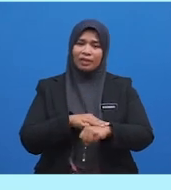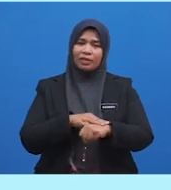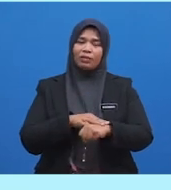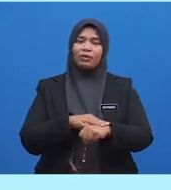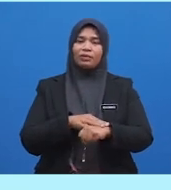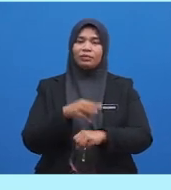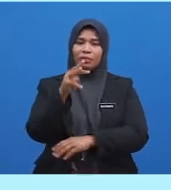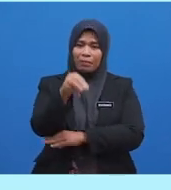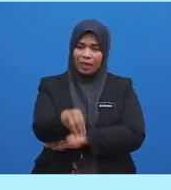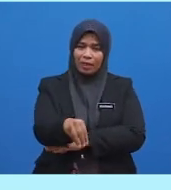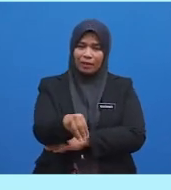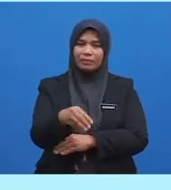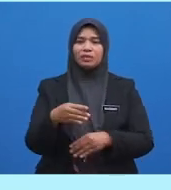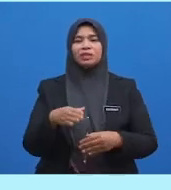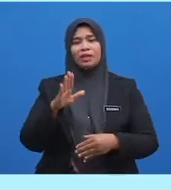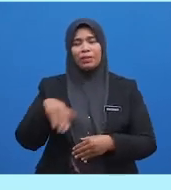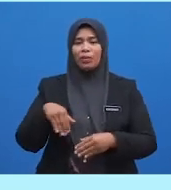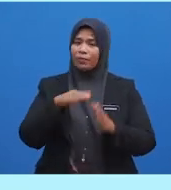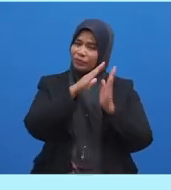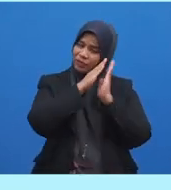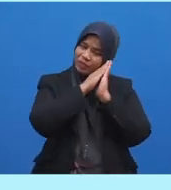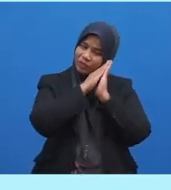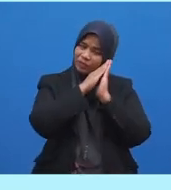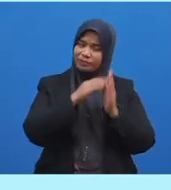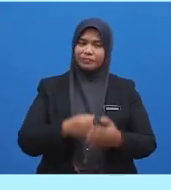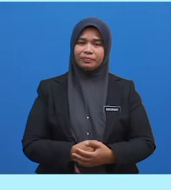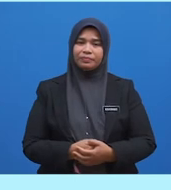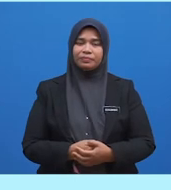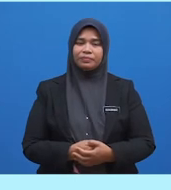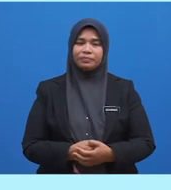waktu malam sebelum tidur